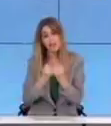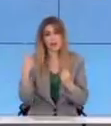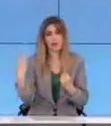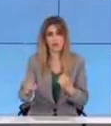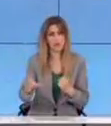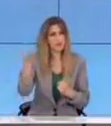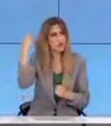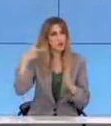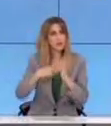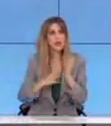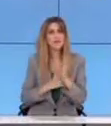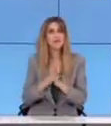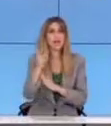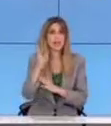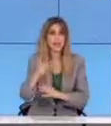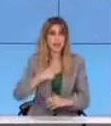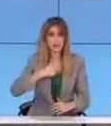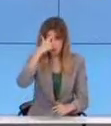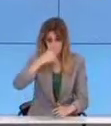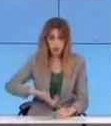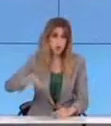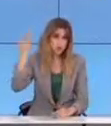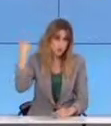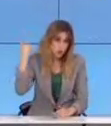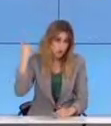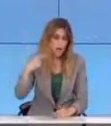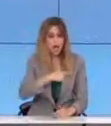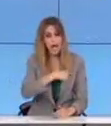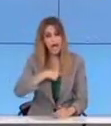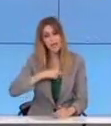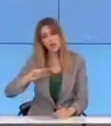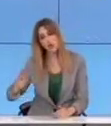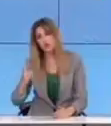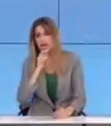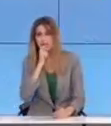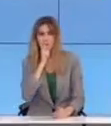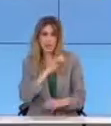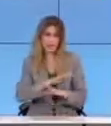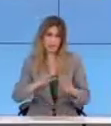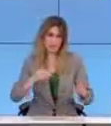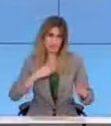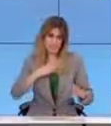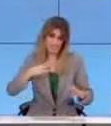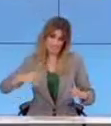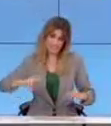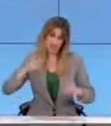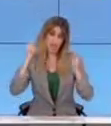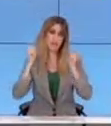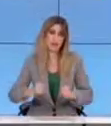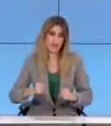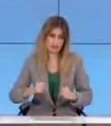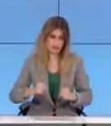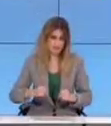όπου βεβαίως τότε σας επισκέφθηκα ως αρχηγός της αντιπολίτευσης και θυμάμαι ότι είχατε θέσει έναν στόχο τότε που φαινόταν σε όλους μας πολύ μεγάλο